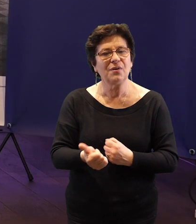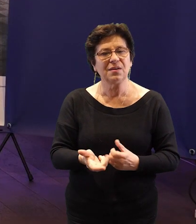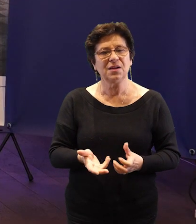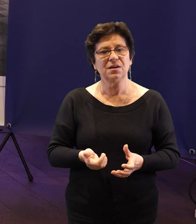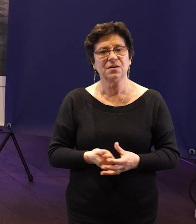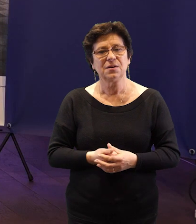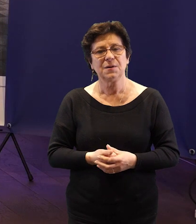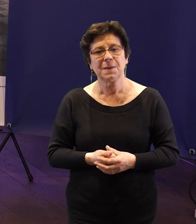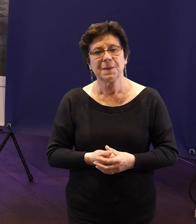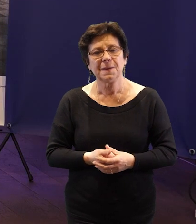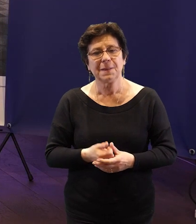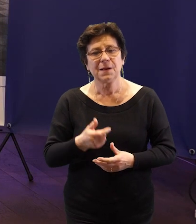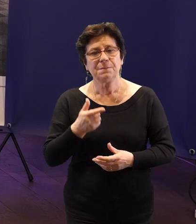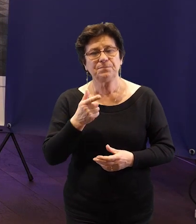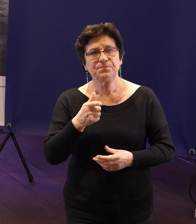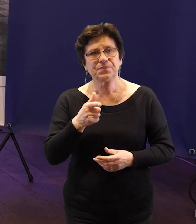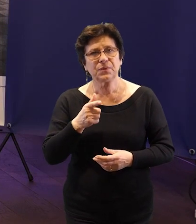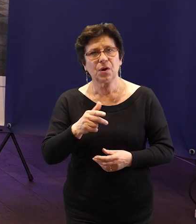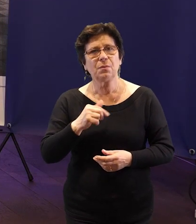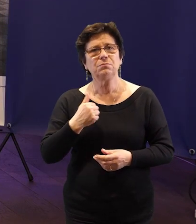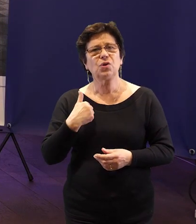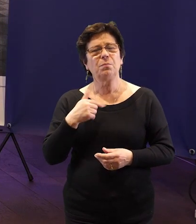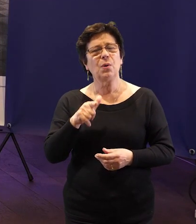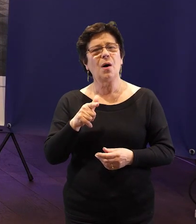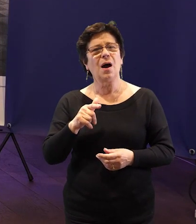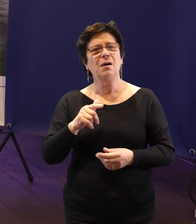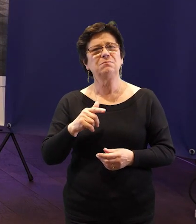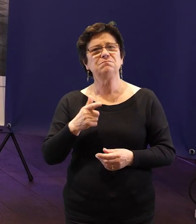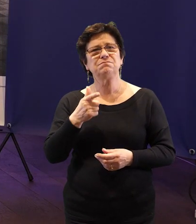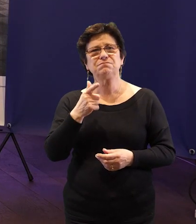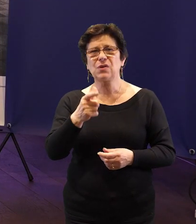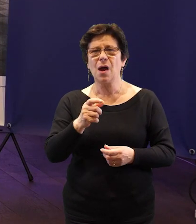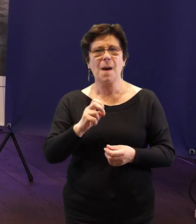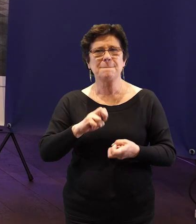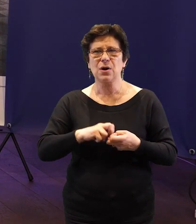spowodowane skutkami II wojny światowej, a przede wszystkim